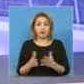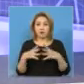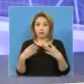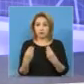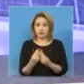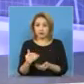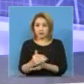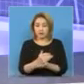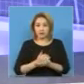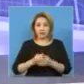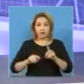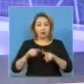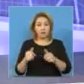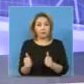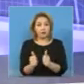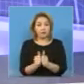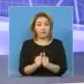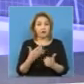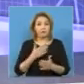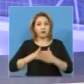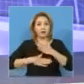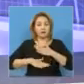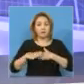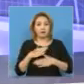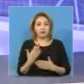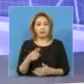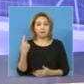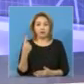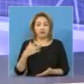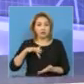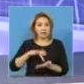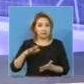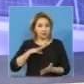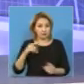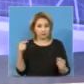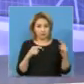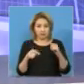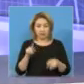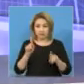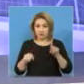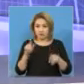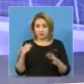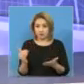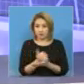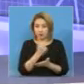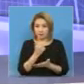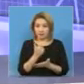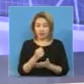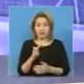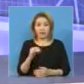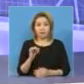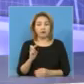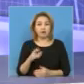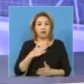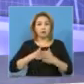отбасы жиналып, бауырын ортаға алып, мәре сәре болды. Бір қалада жүрсе де, бір-бірін ширек ғасырда ғана тапқан